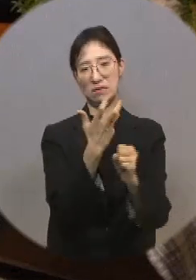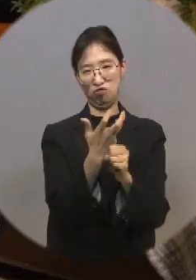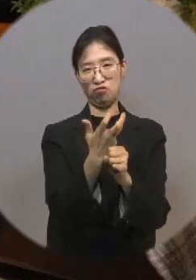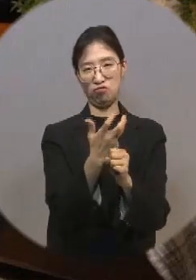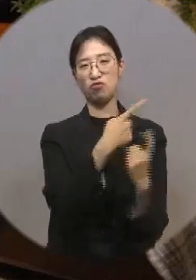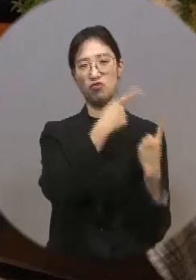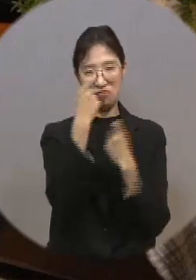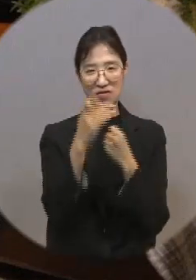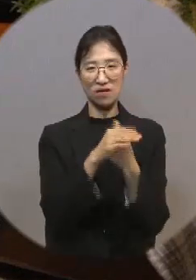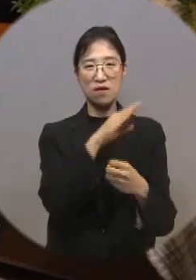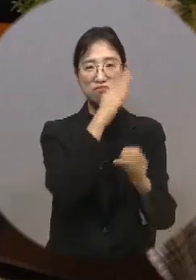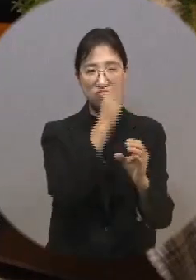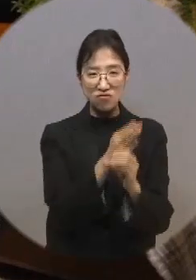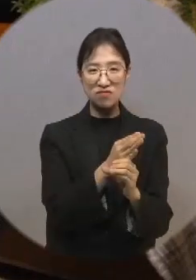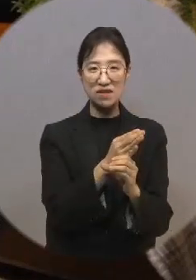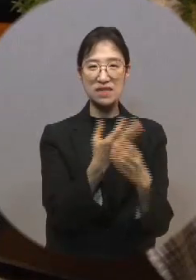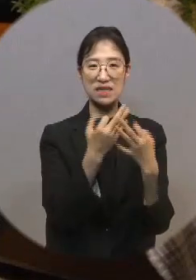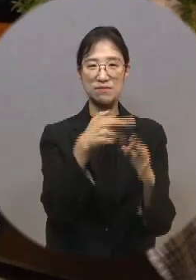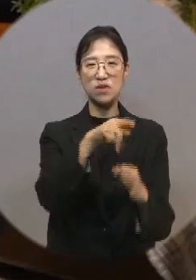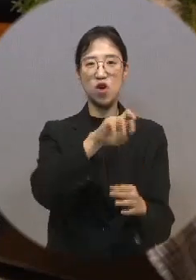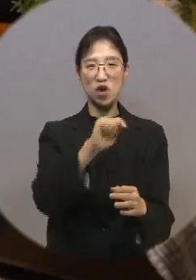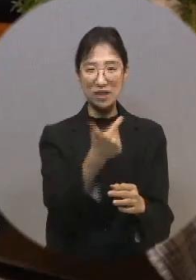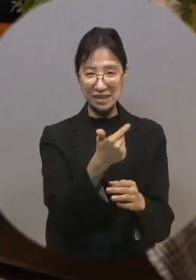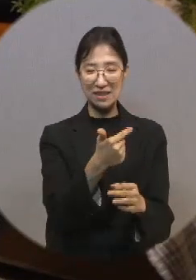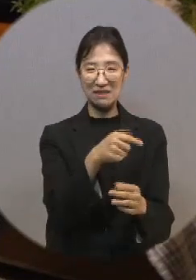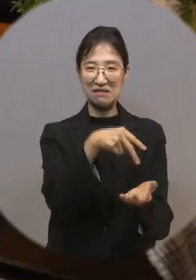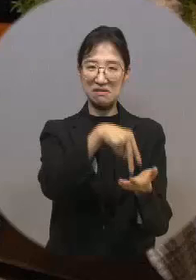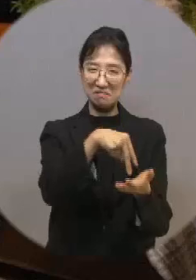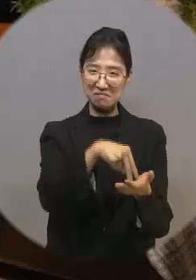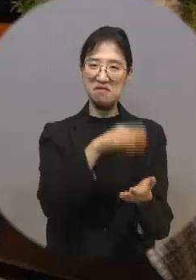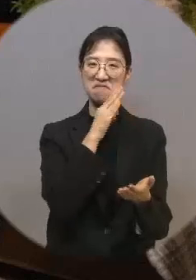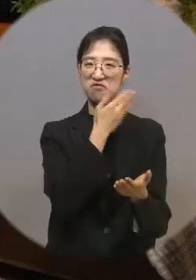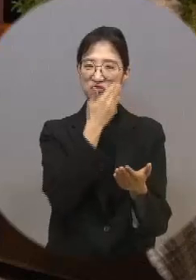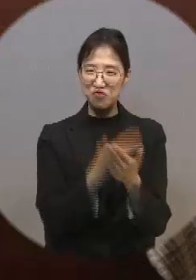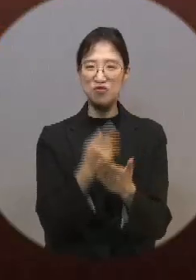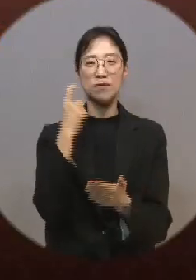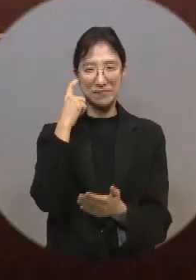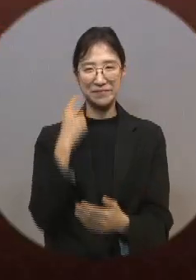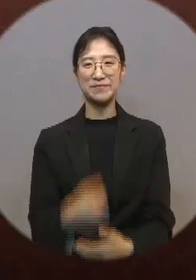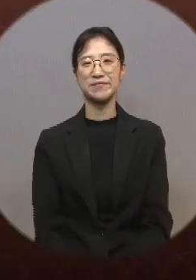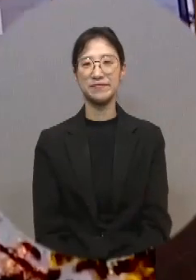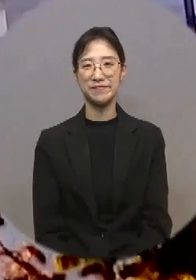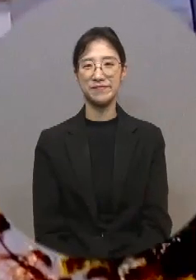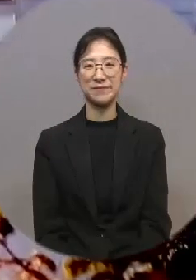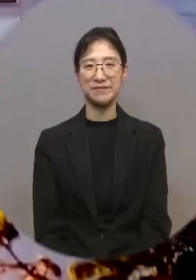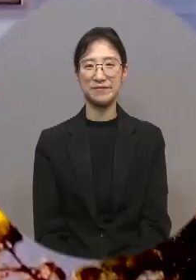때문에 북한의 지금 김정은 정권 입장에서 아주 중요한 해가 되겠습니다.